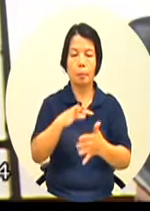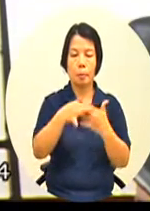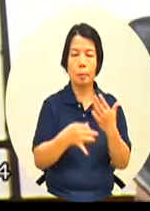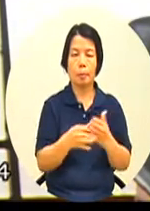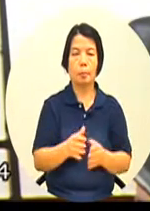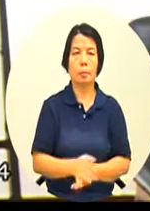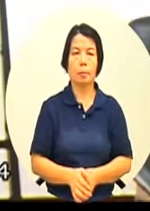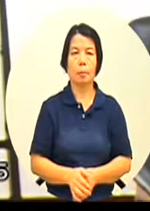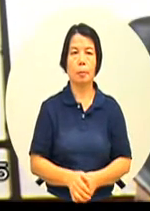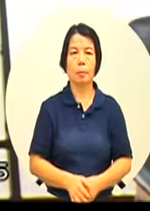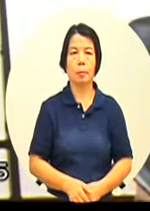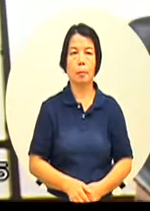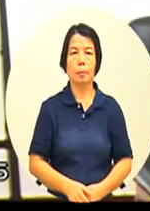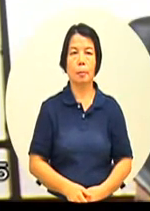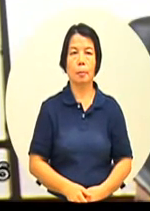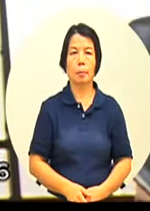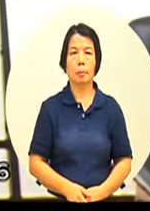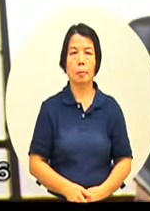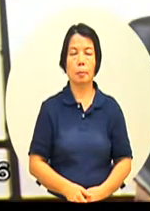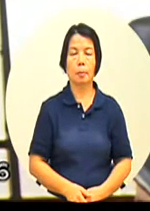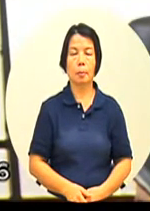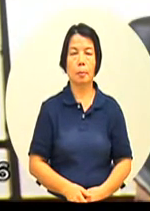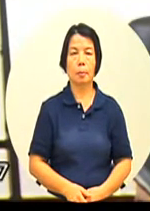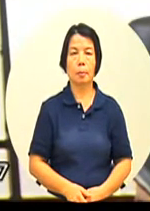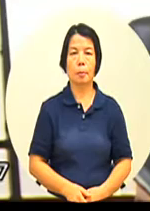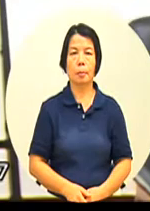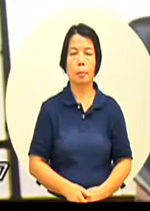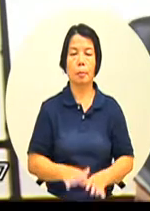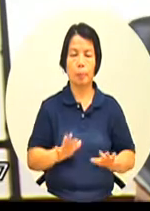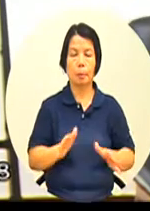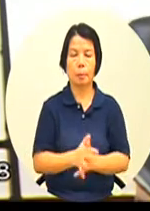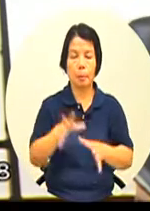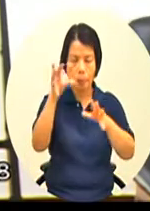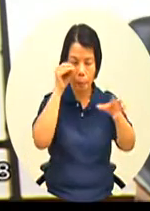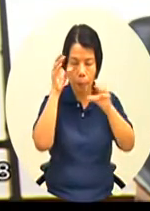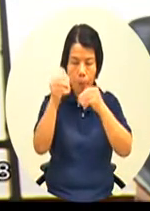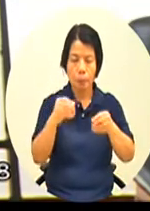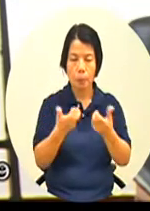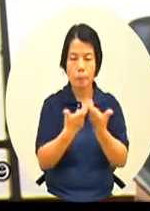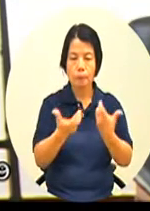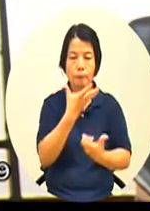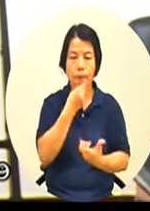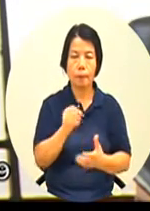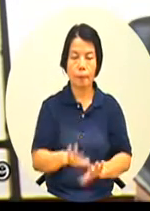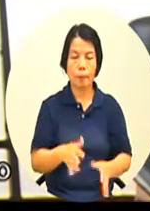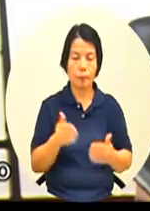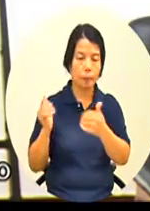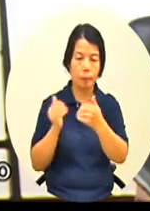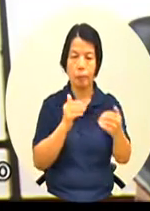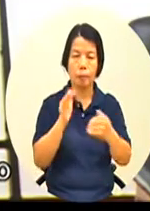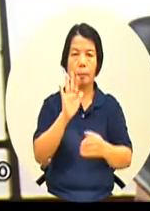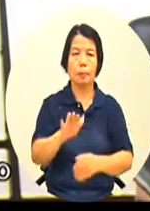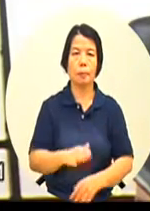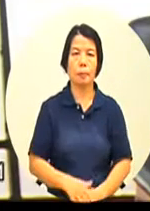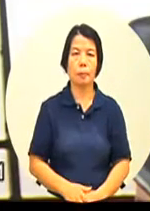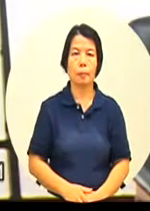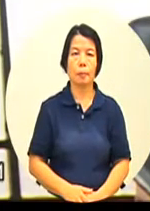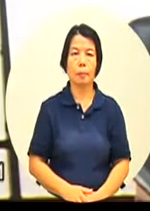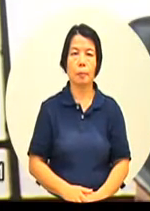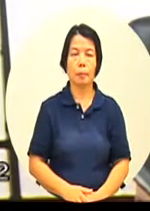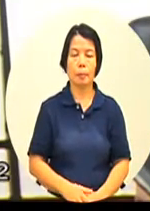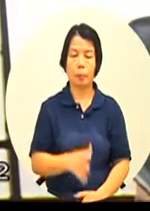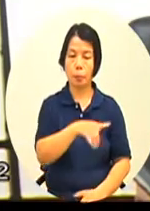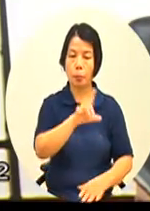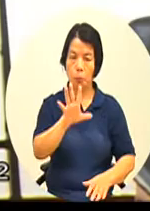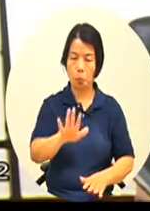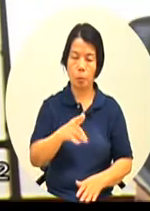从。因为我们目前大概就是所谓的资讯分享，那可能还有咨询，这是一个 McGee 教授他提的，